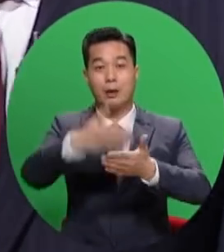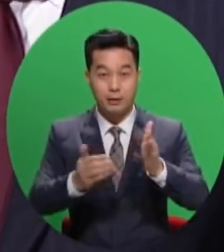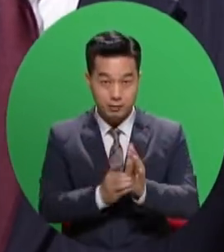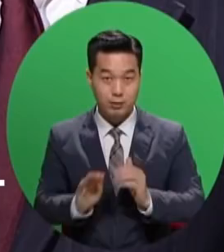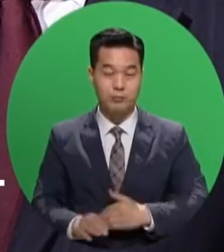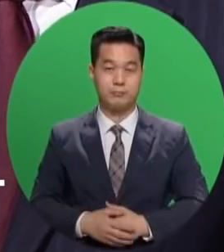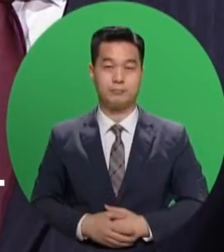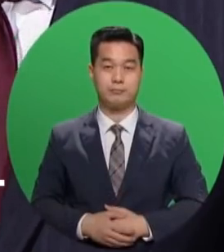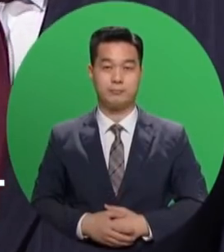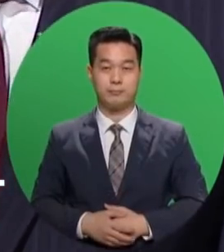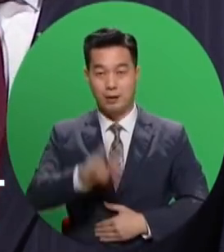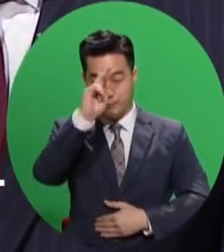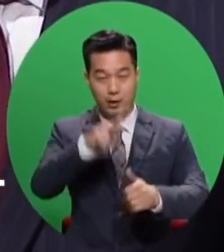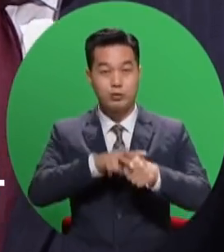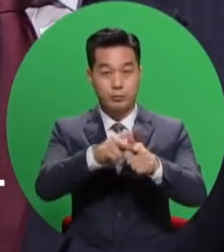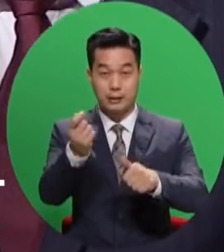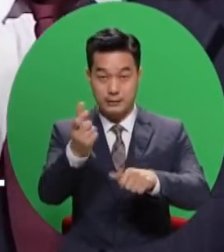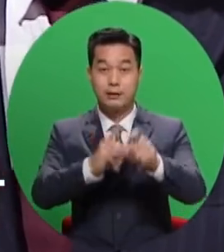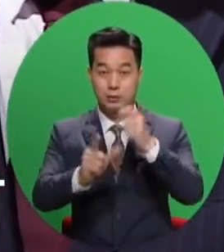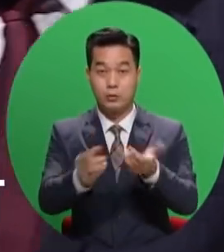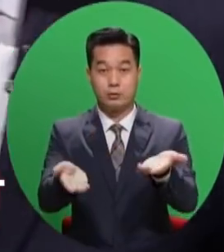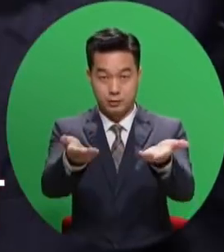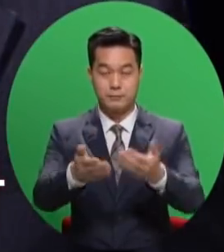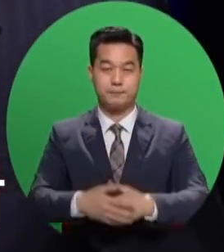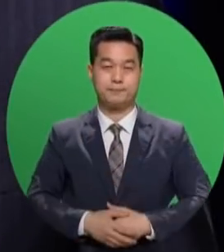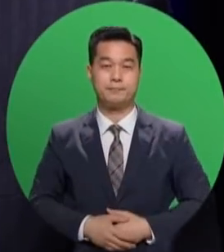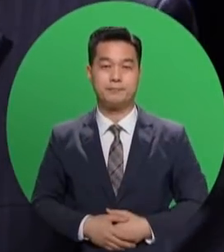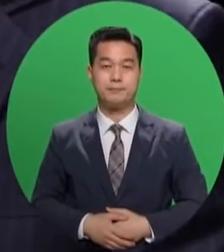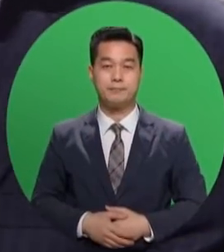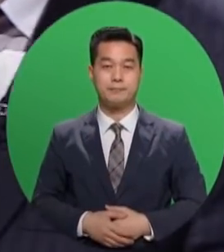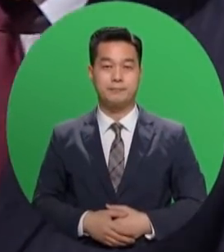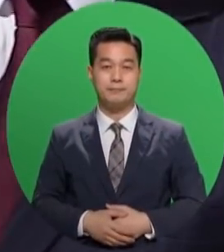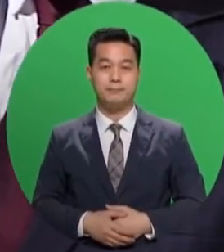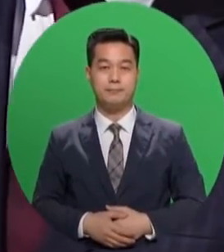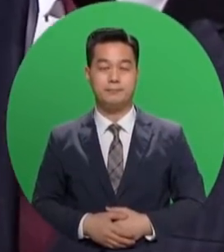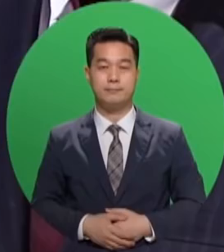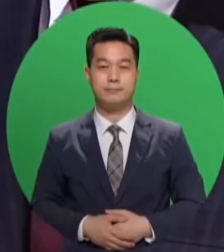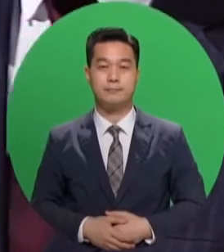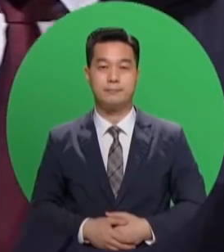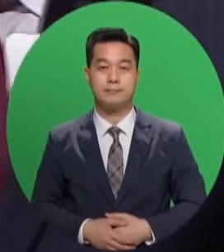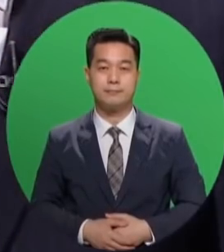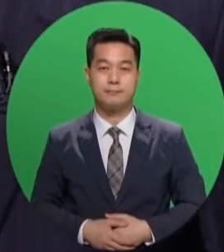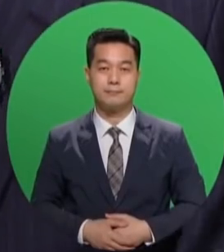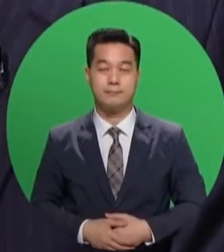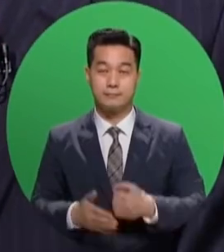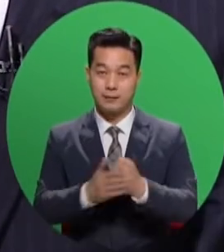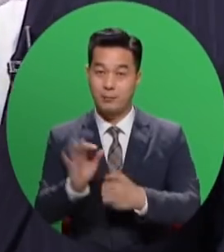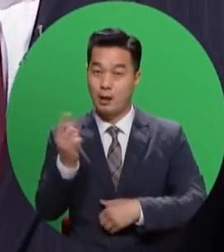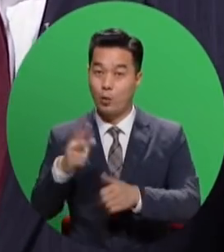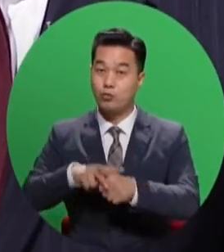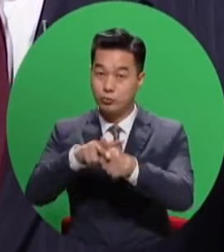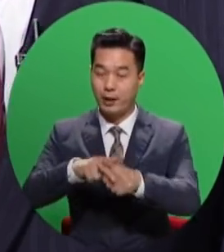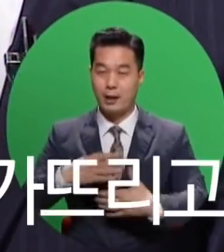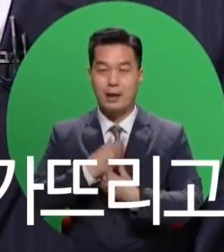나오셨습니까 바꿔보는 깨야 탄도 시간 드리겠습니다 예 4 그래서 이 옷의 후보의 안심